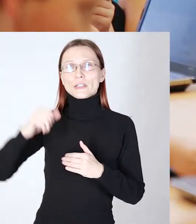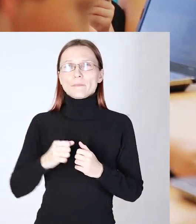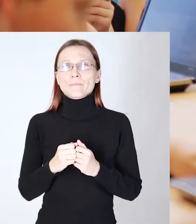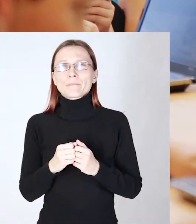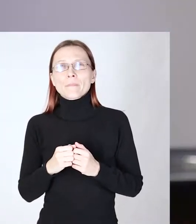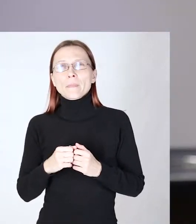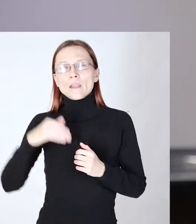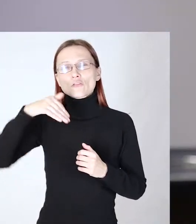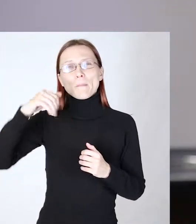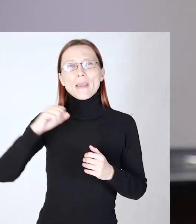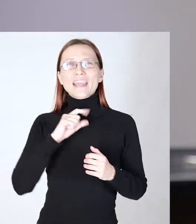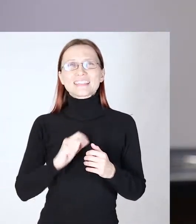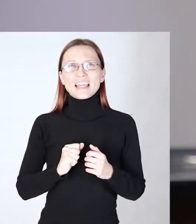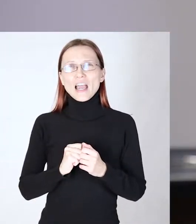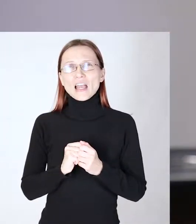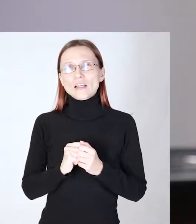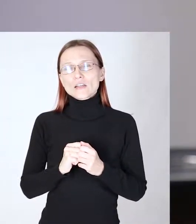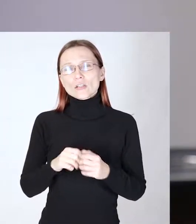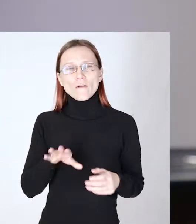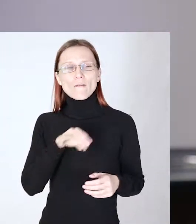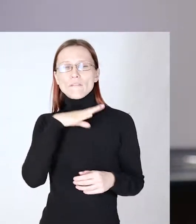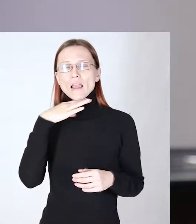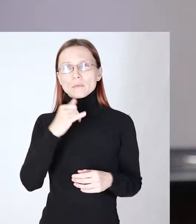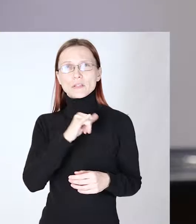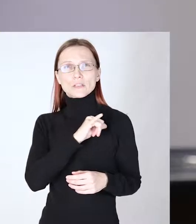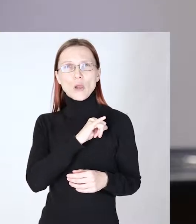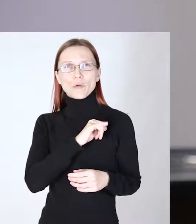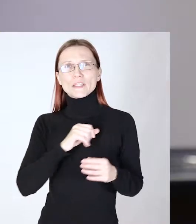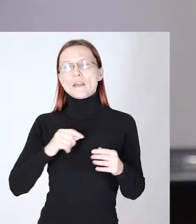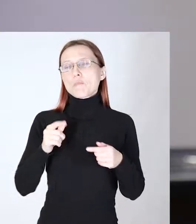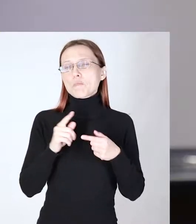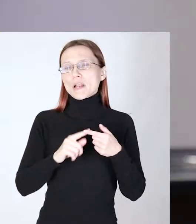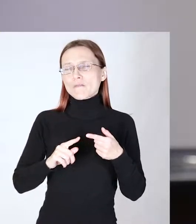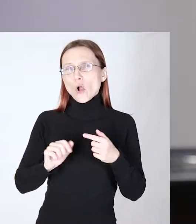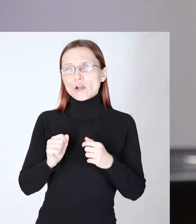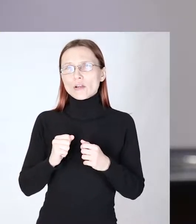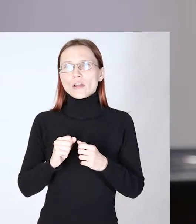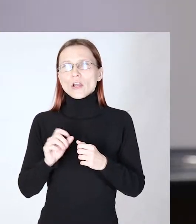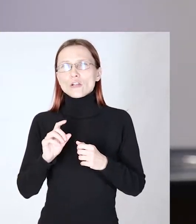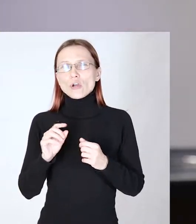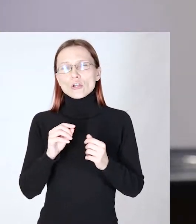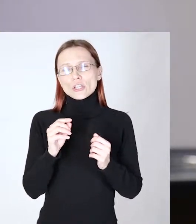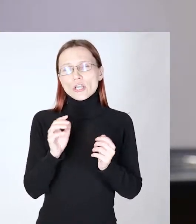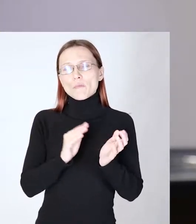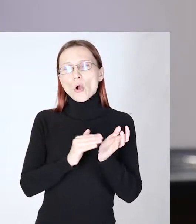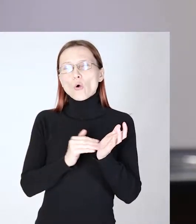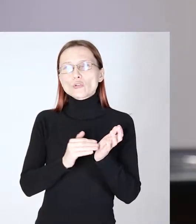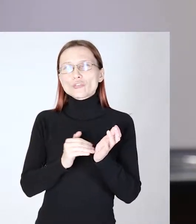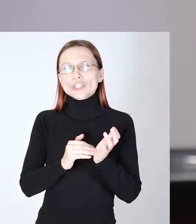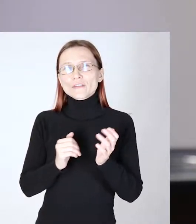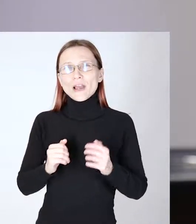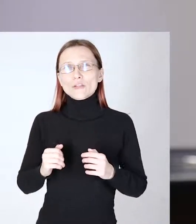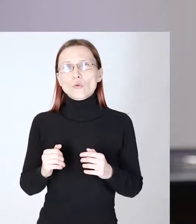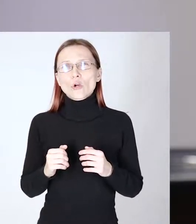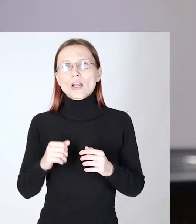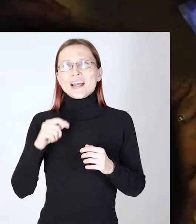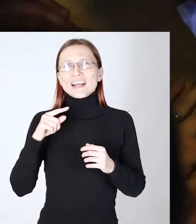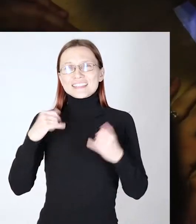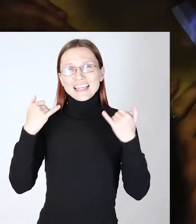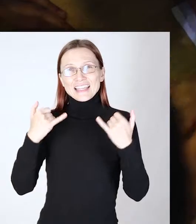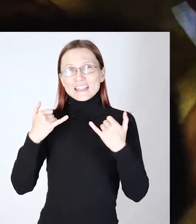prvkom pre všetky aktivity, pretože aby sa v práci s mládežou neboužívali stále tie isté aktivity 50 rokov